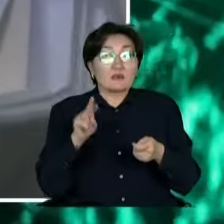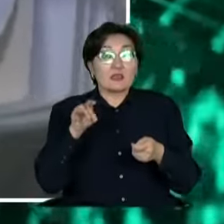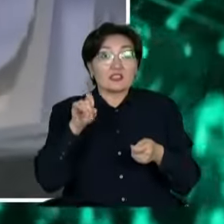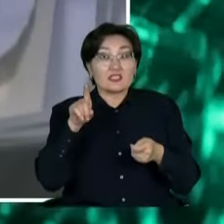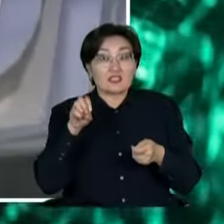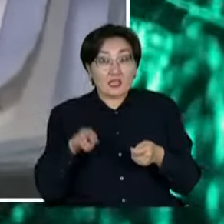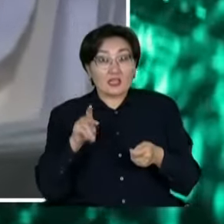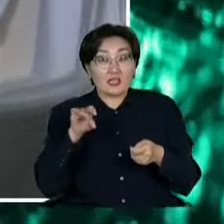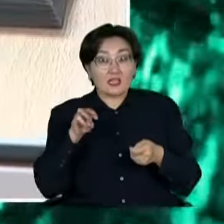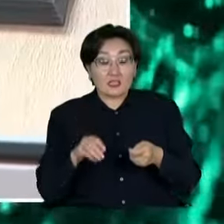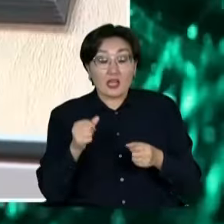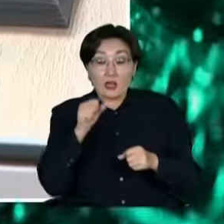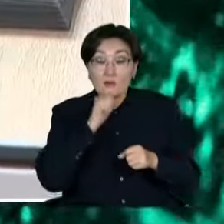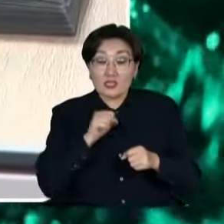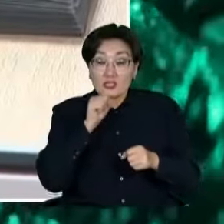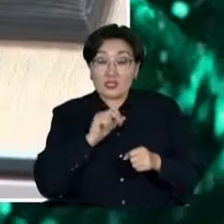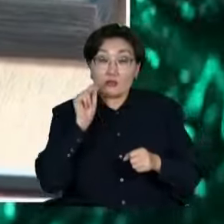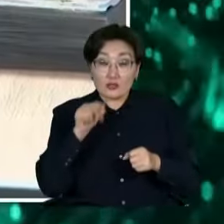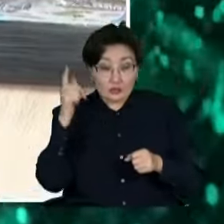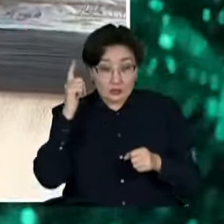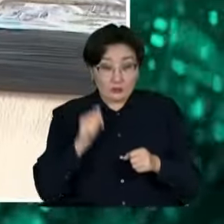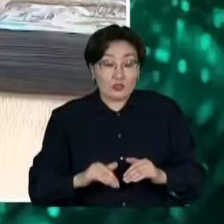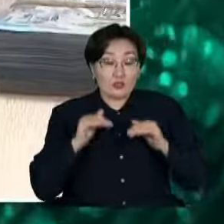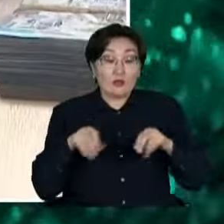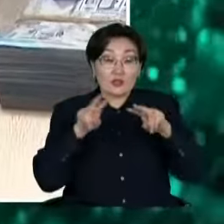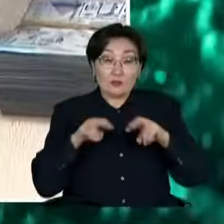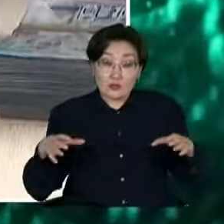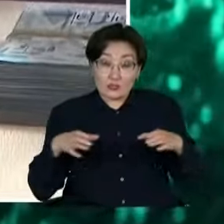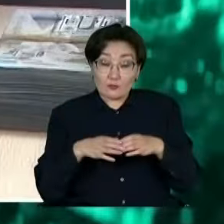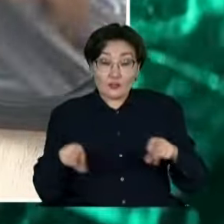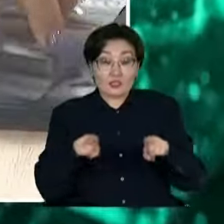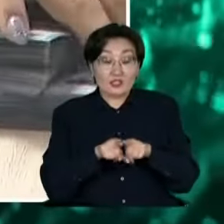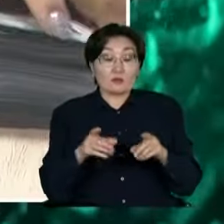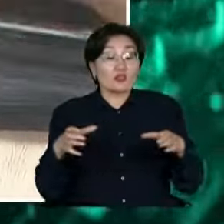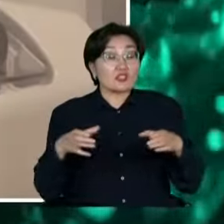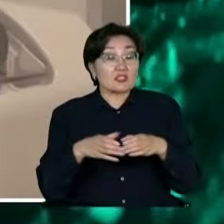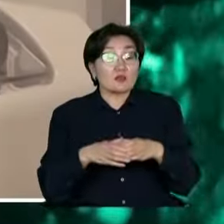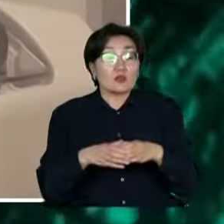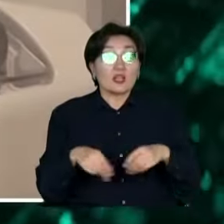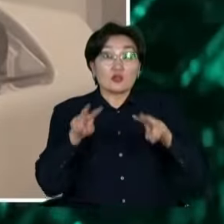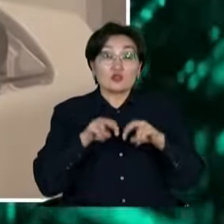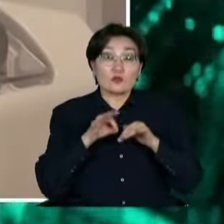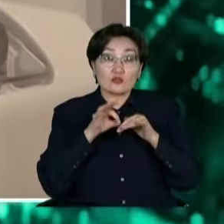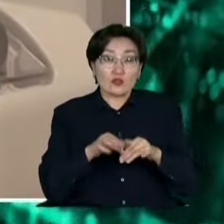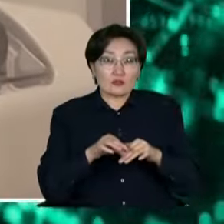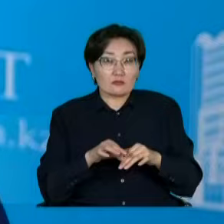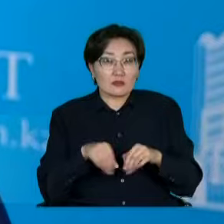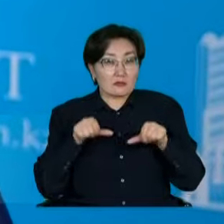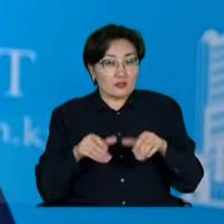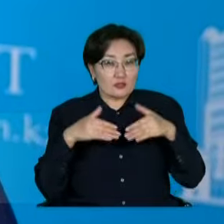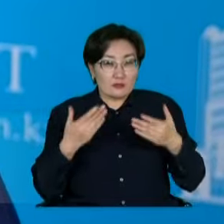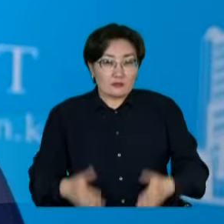Қайраттың ақша жымқырды деп айыпталғаны да белгілі. Жоғары аудиторлық палатаның мұндай қорларға аудит жүргізуге құзыреті жоқ екен.